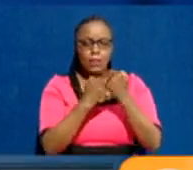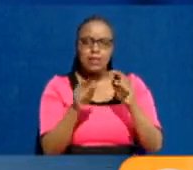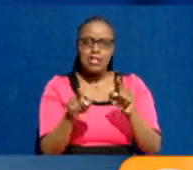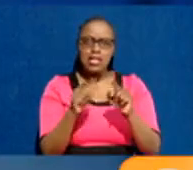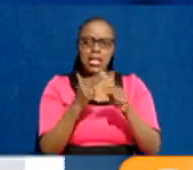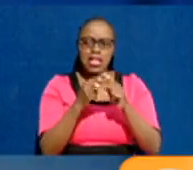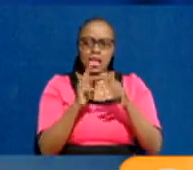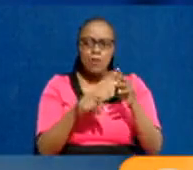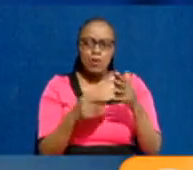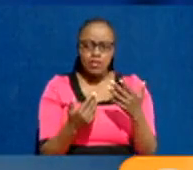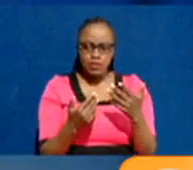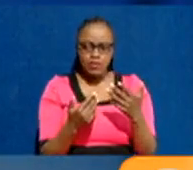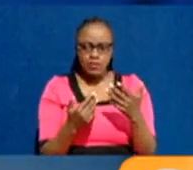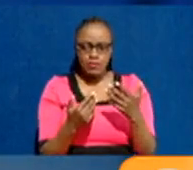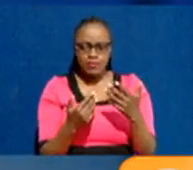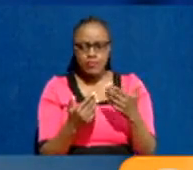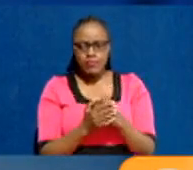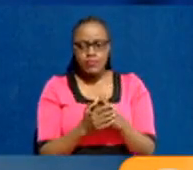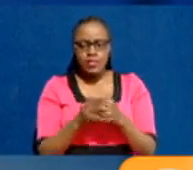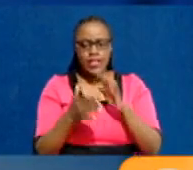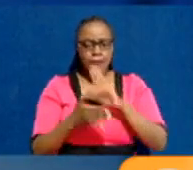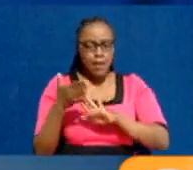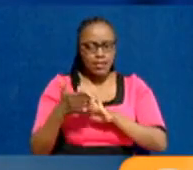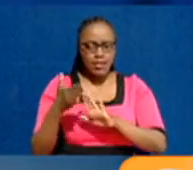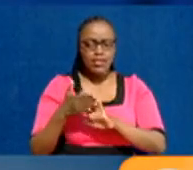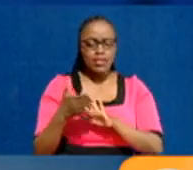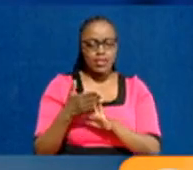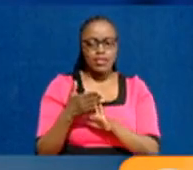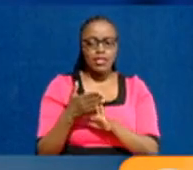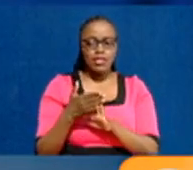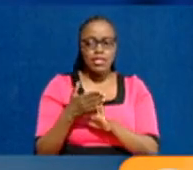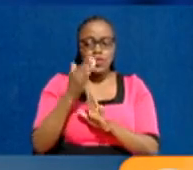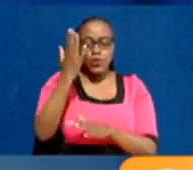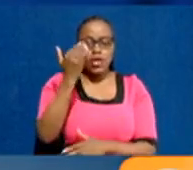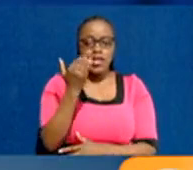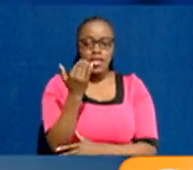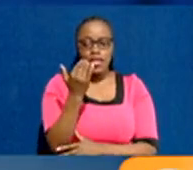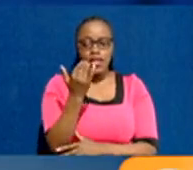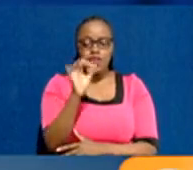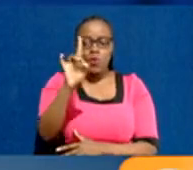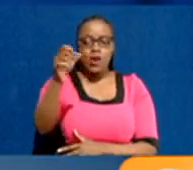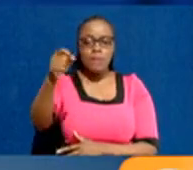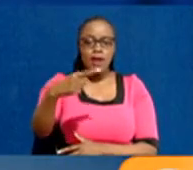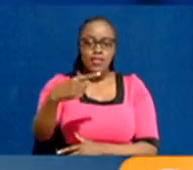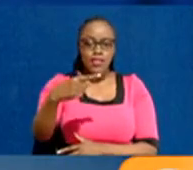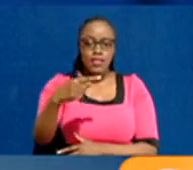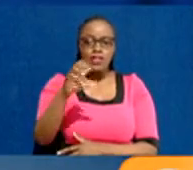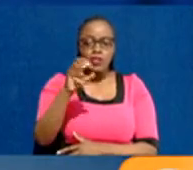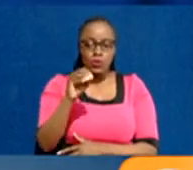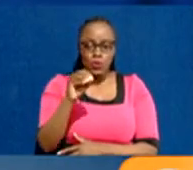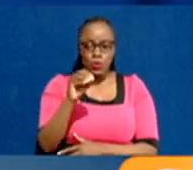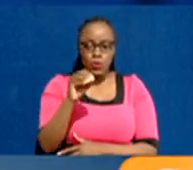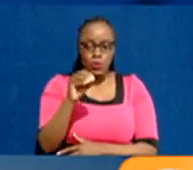what we call quarter rations on emergency for 1 month. We